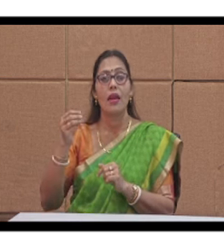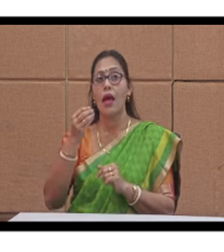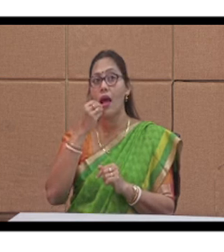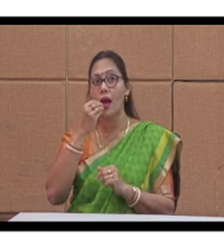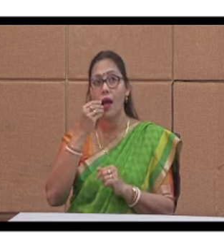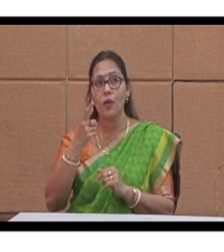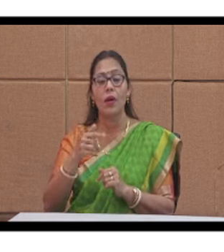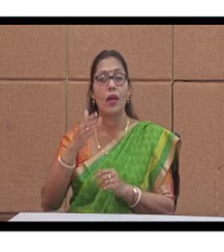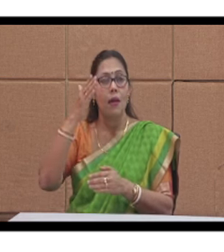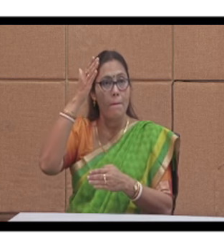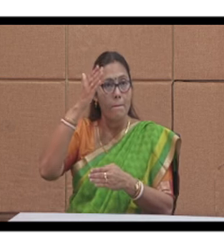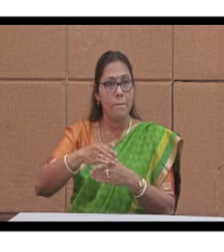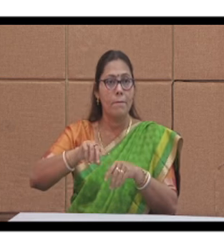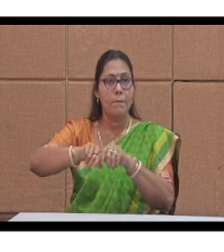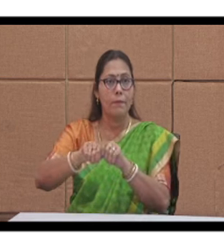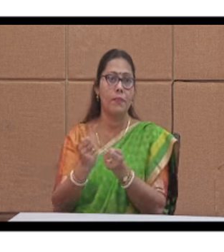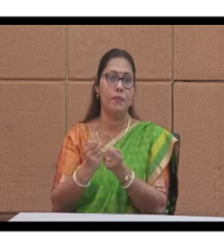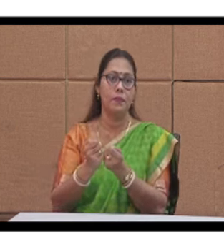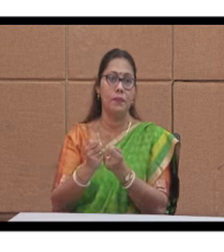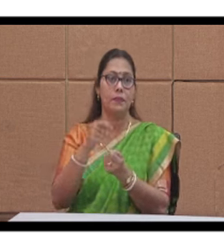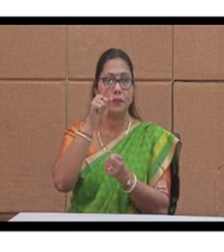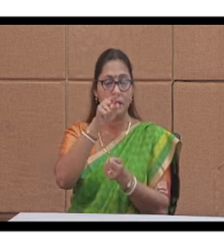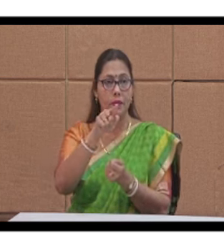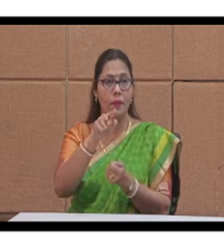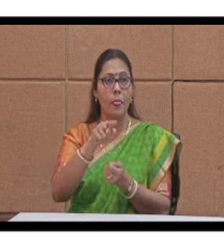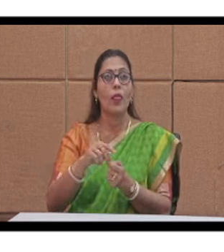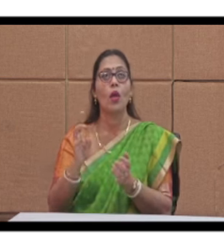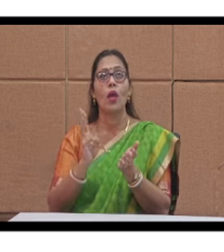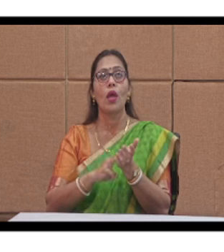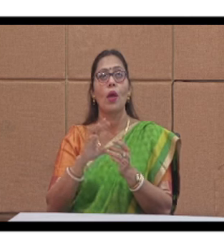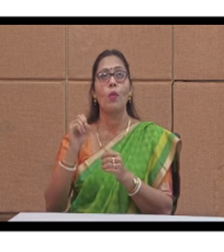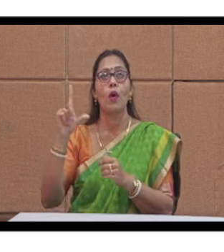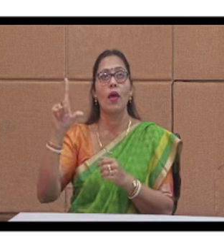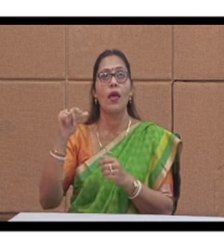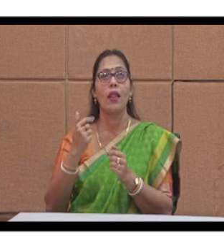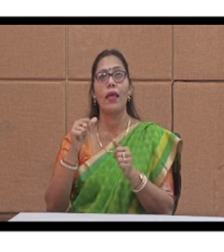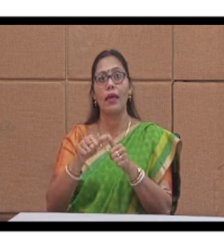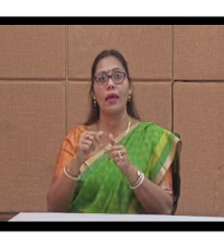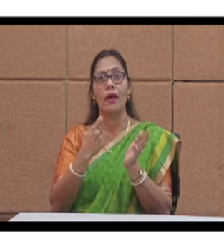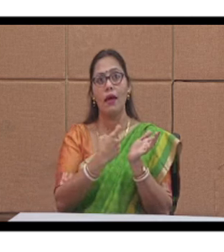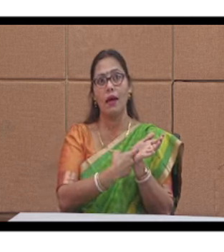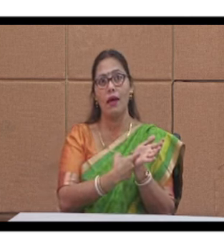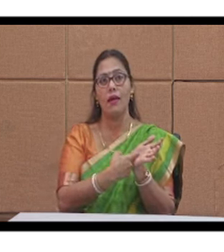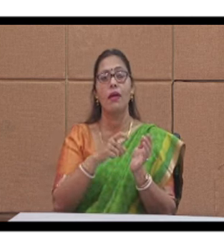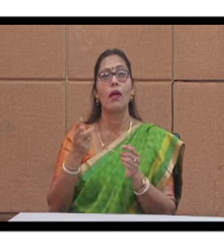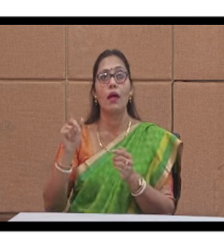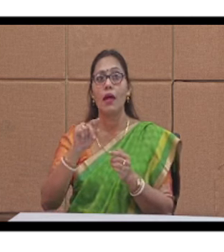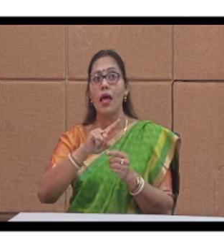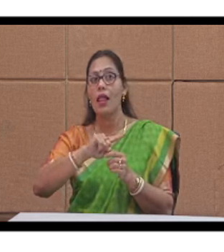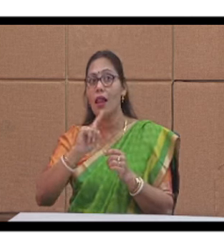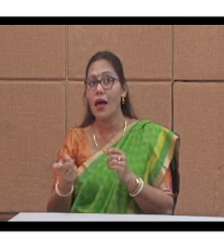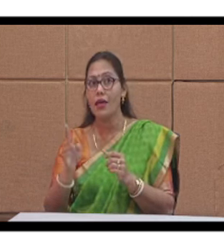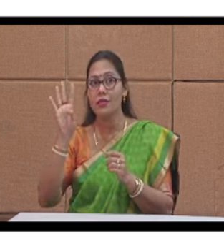খাদ্যকে ভাঙ্গি এর নাম প্রিমোলার আর শেষের যে দাঁত এ